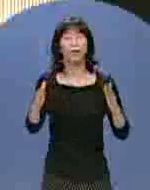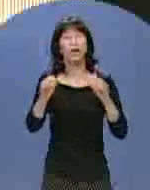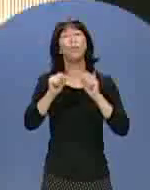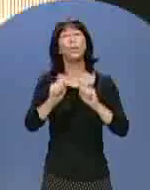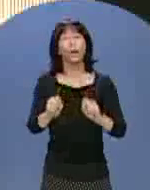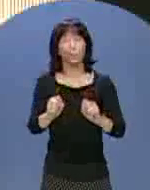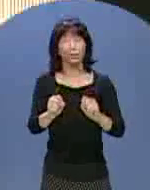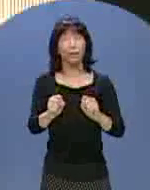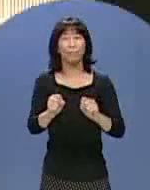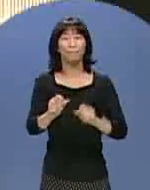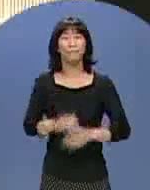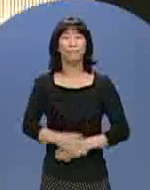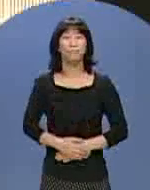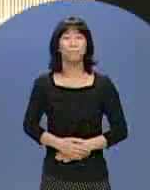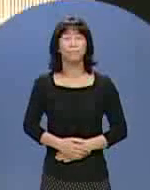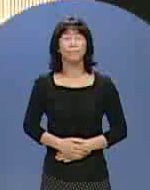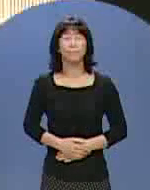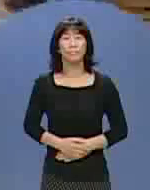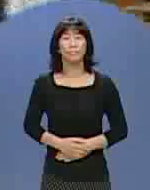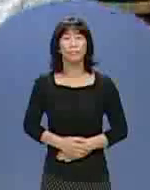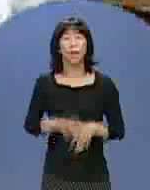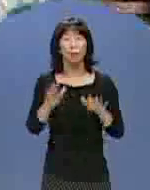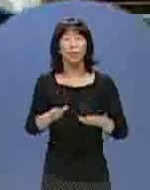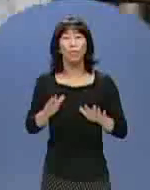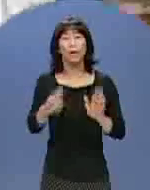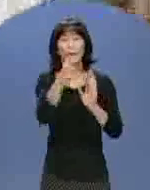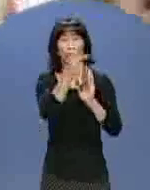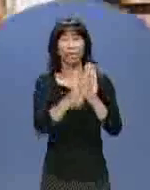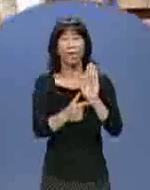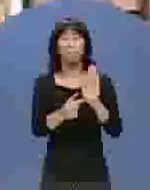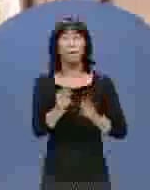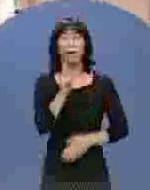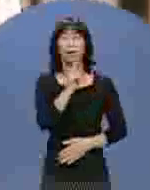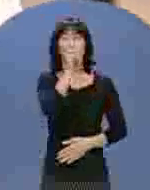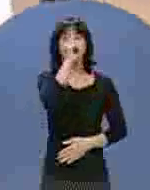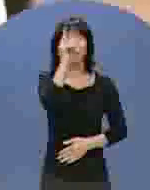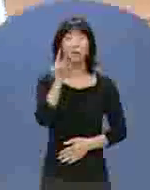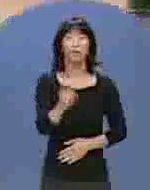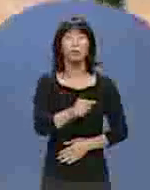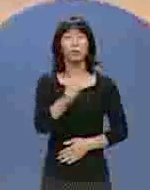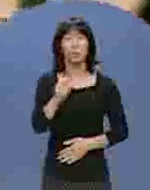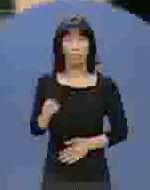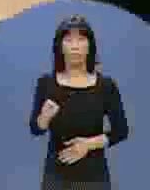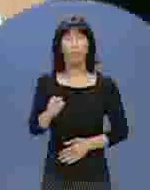。今回上演されたのは奇跡の人。